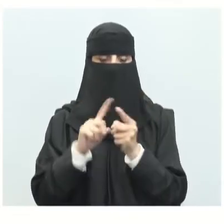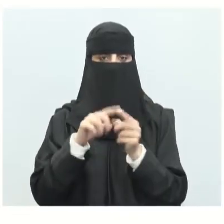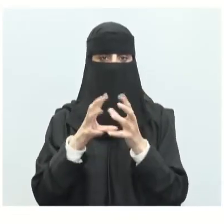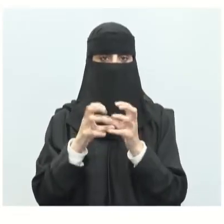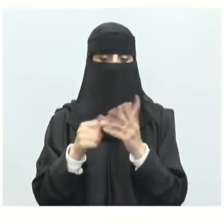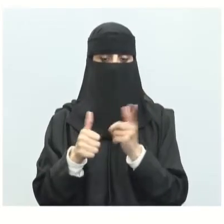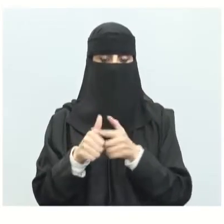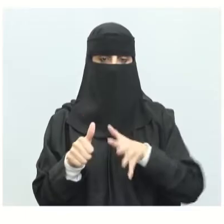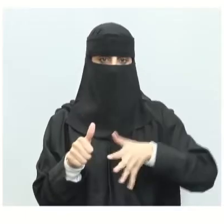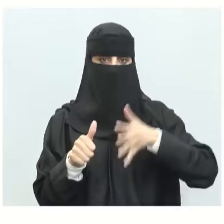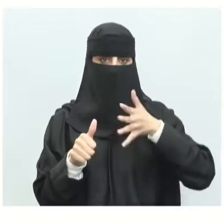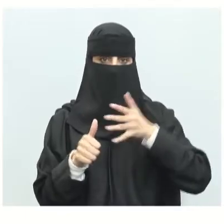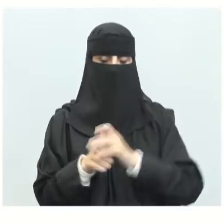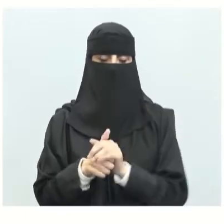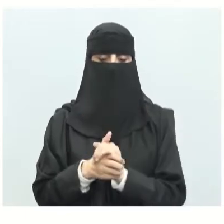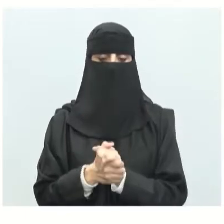خوف